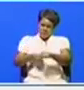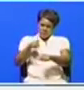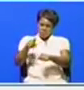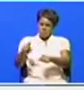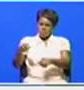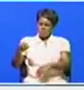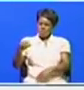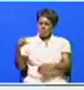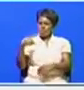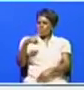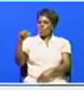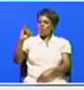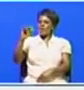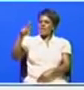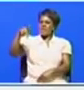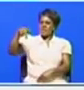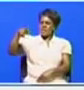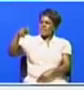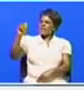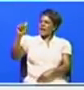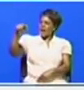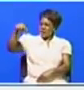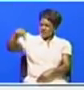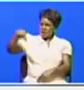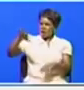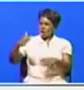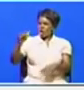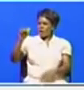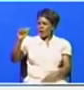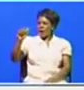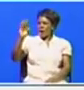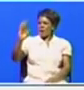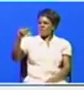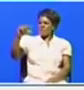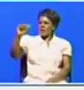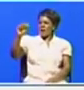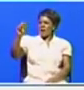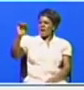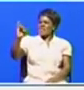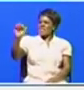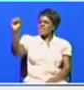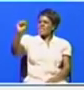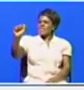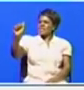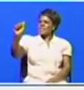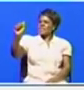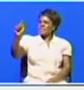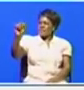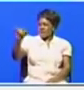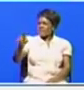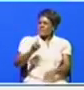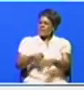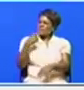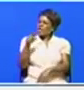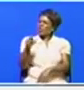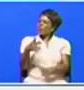kwamba unaenda Iraq, unajua mtu anapokutajia Iraq au Afghanistan unakuwa unaingia na wasiwasi. Ile ule wakati ambapo walikueleza kwamba